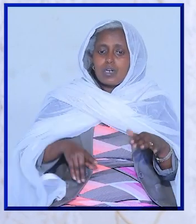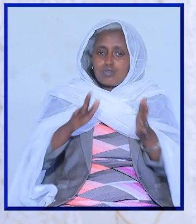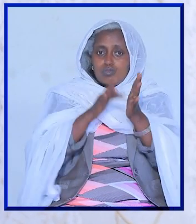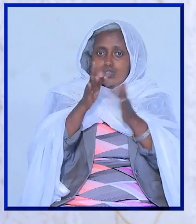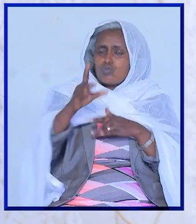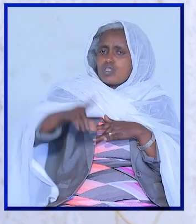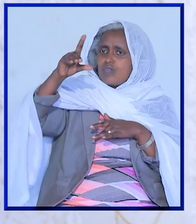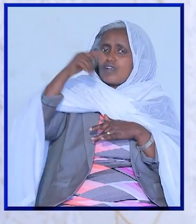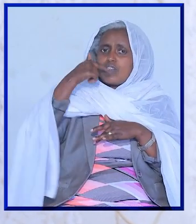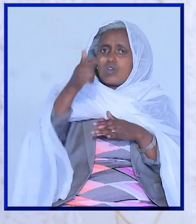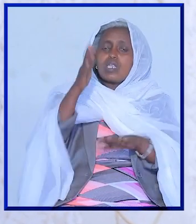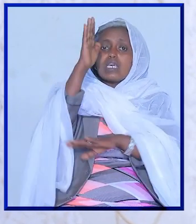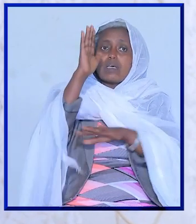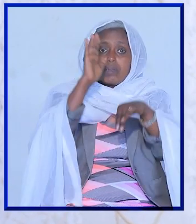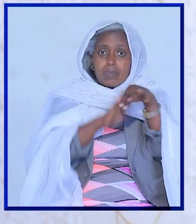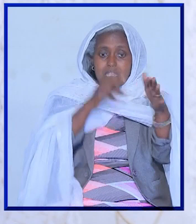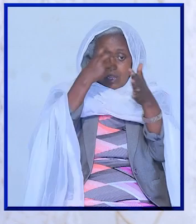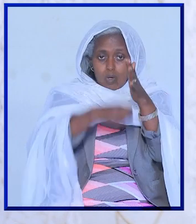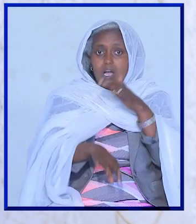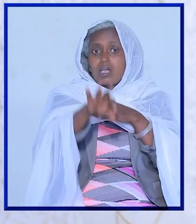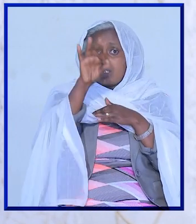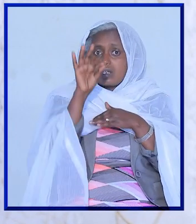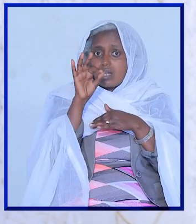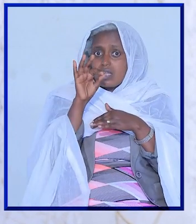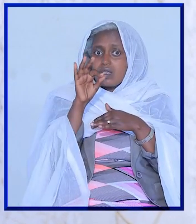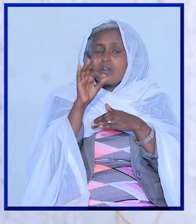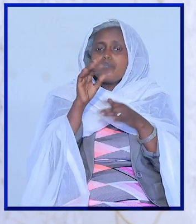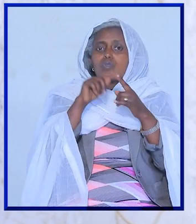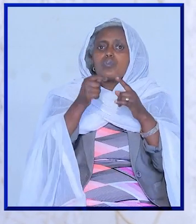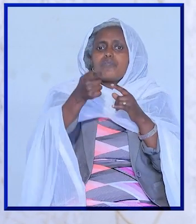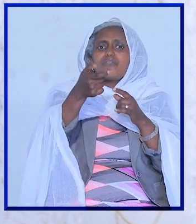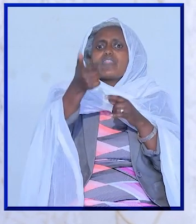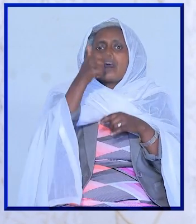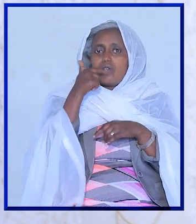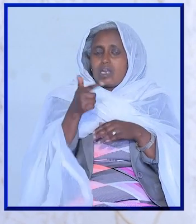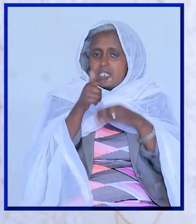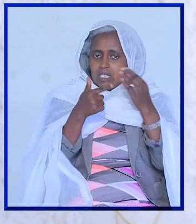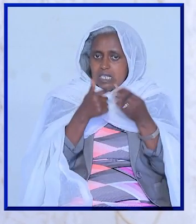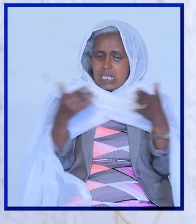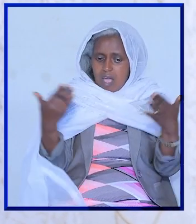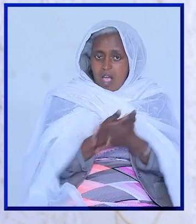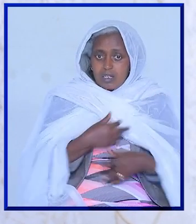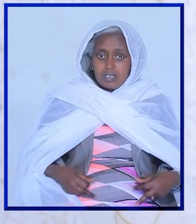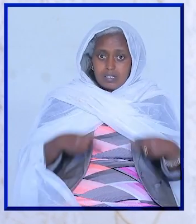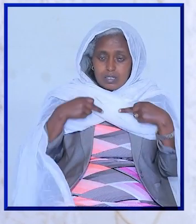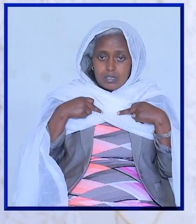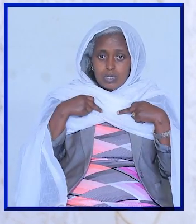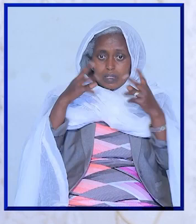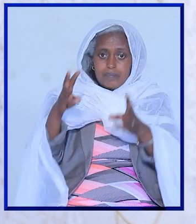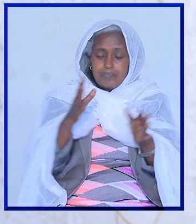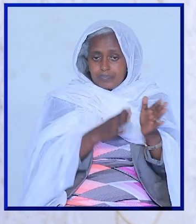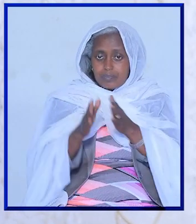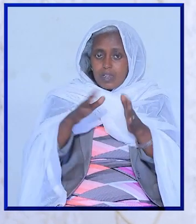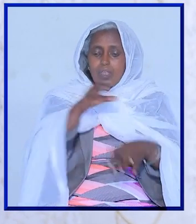ከፍ ያለውን የእግዚአብሔርን መጠራት ዋጋ እንዳገኝ ምልክትን እፈጥናለሁ ይላል። ስለዚህ አዲስ ህይወት ዘርግታ ከክርስቶስ ጋር